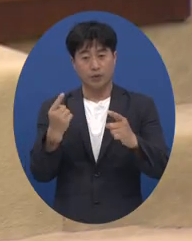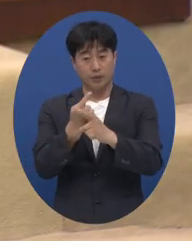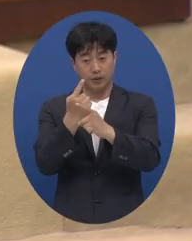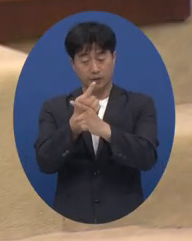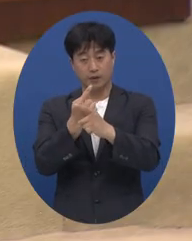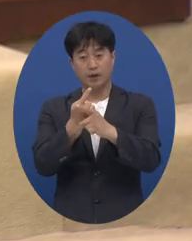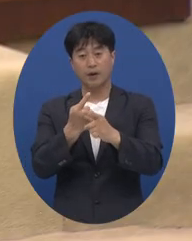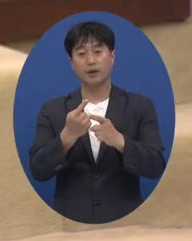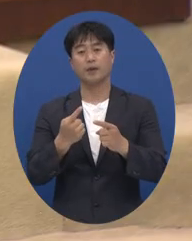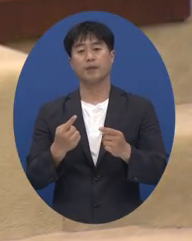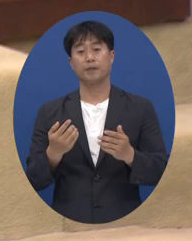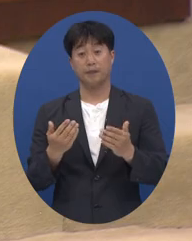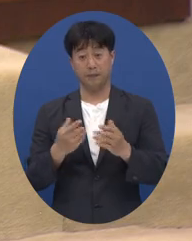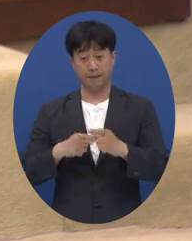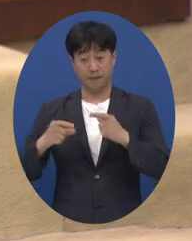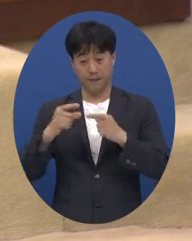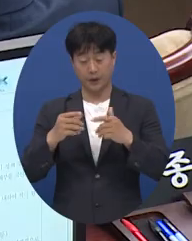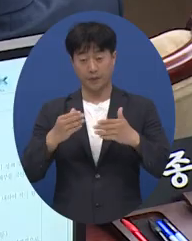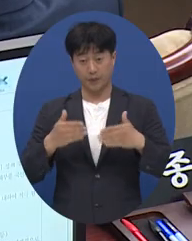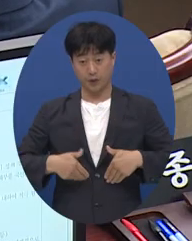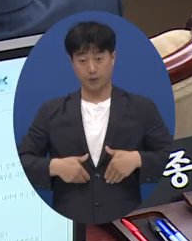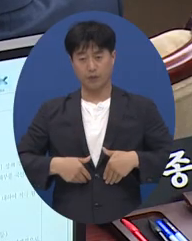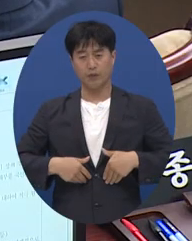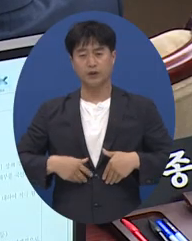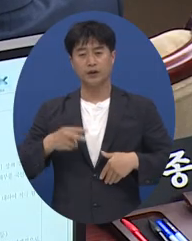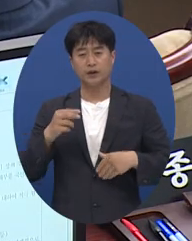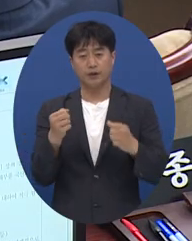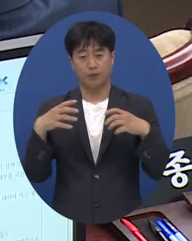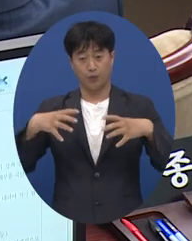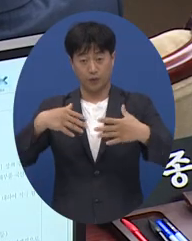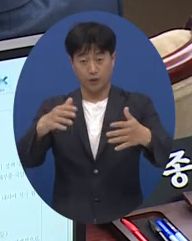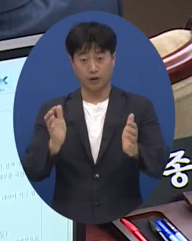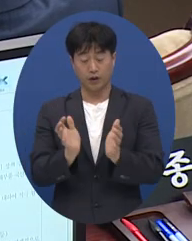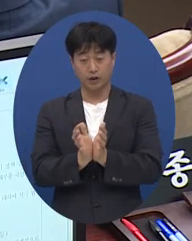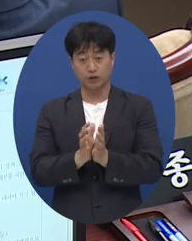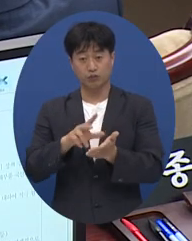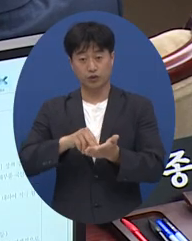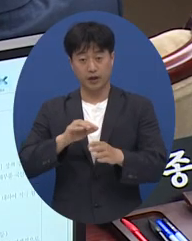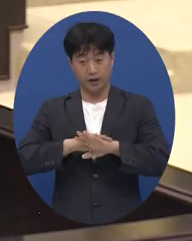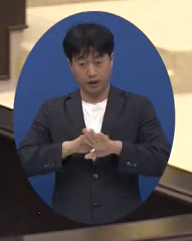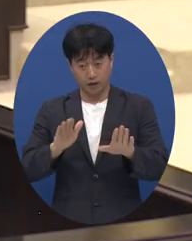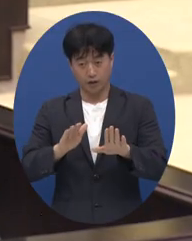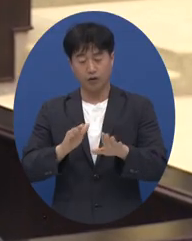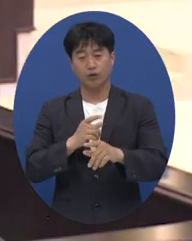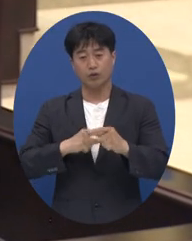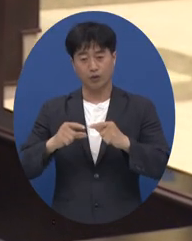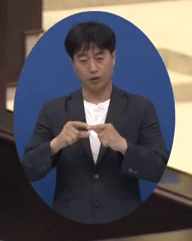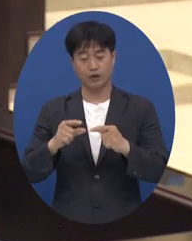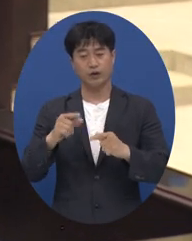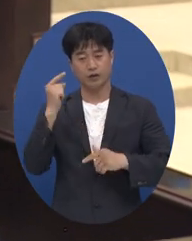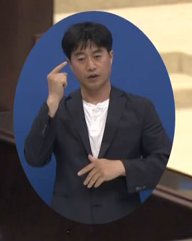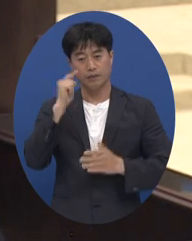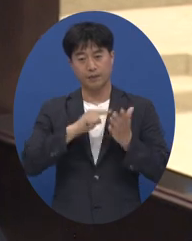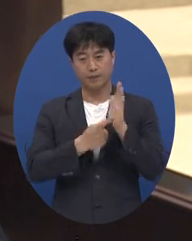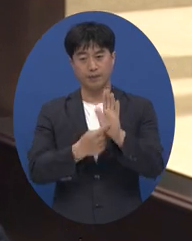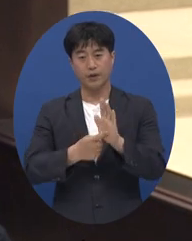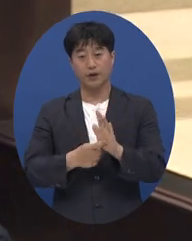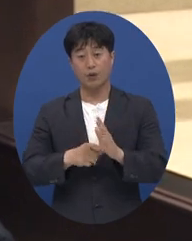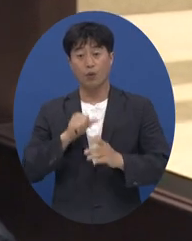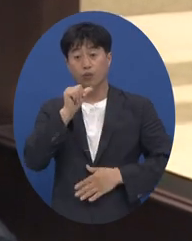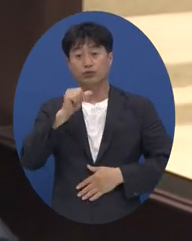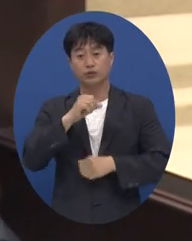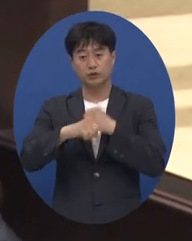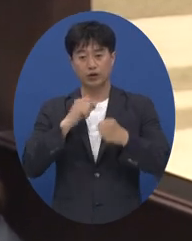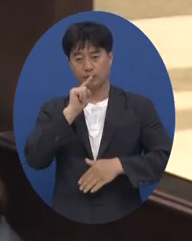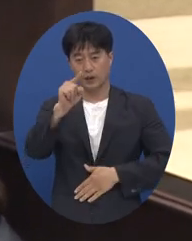필요할 것이라며 협동적 문제를 빨리 검토 해 제도를 수정 권하게 따고 답했습니다 이날 보내 에서는 의원들의 5분 잘